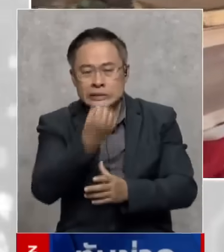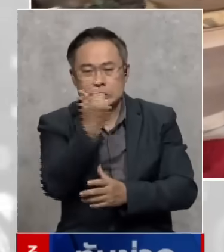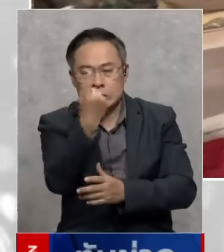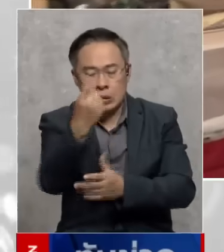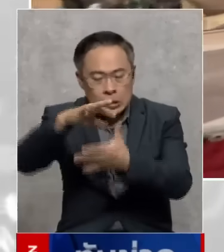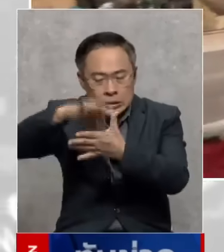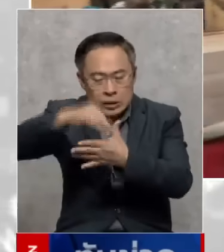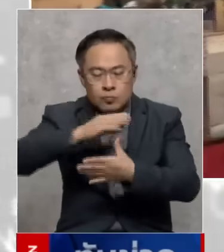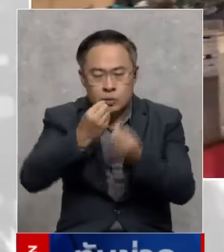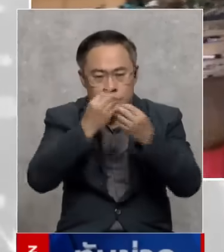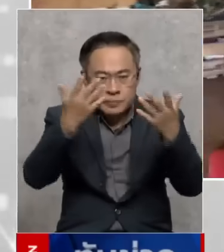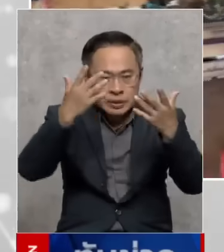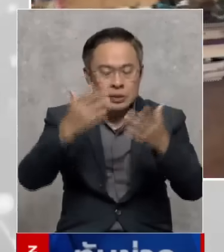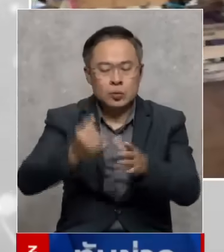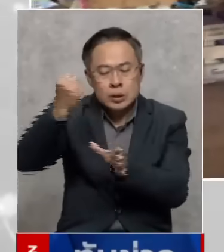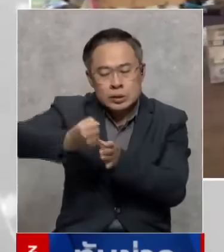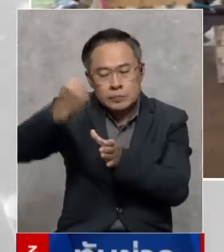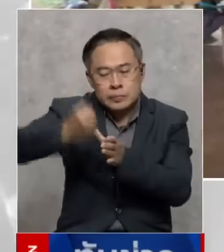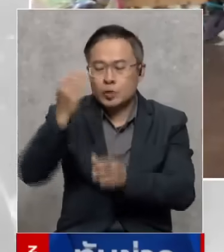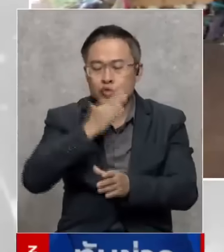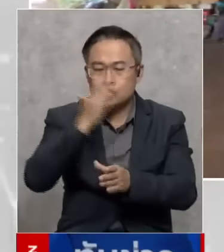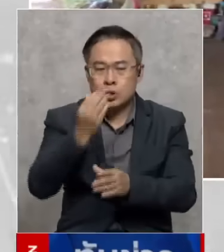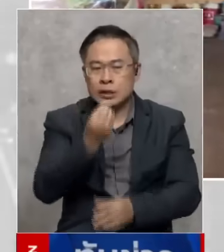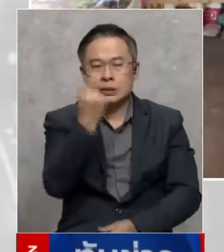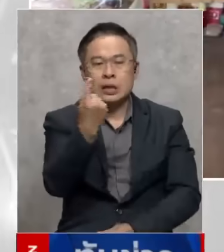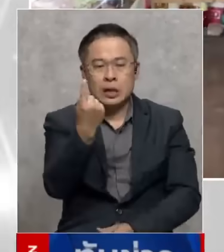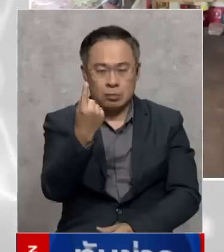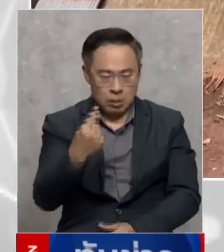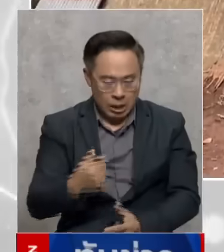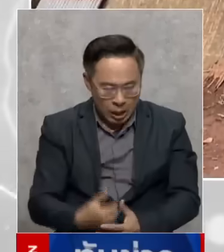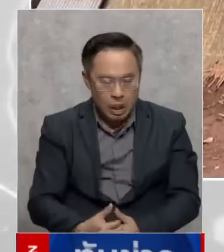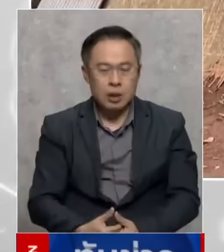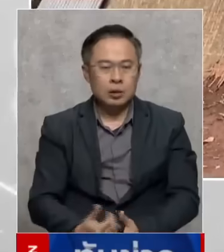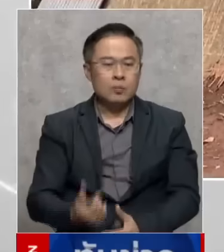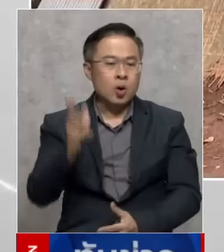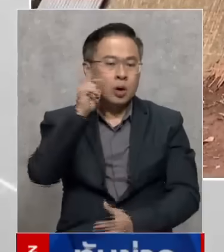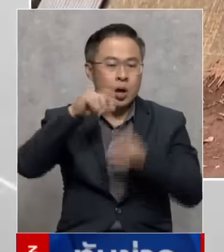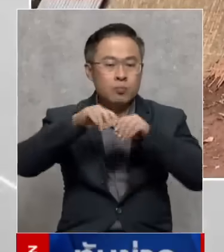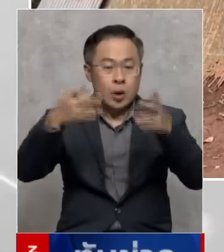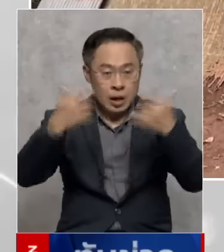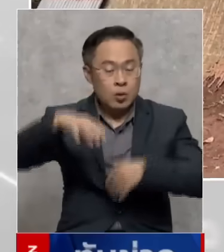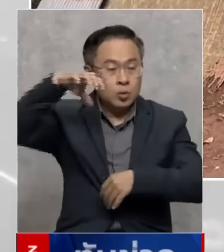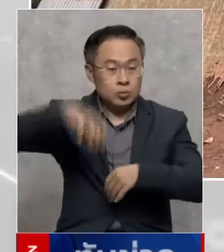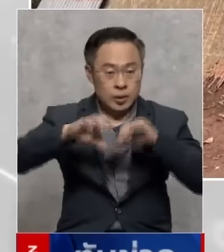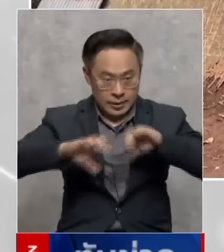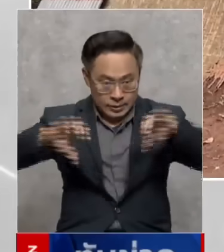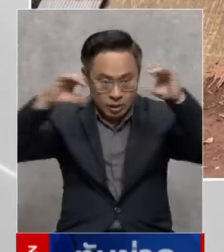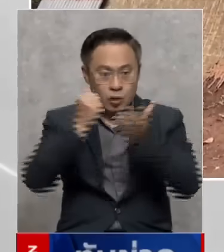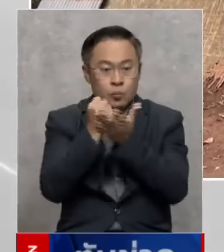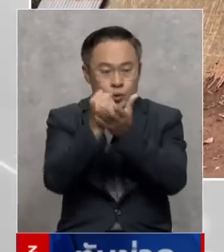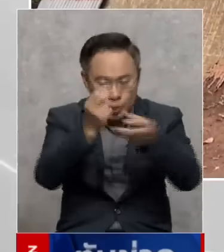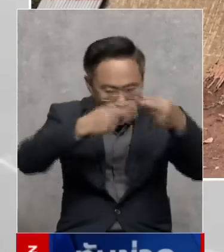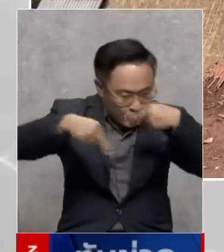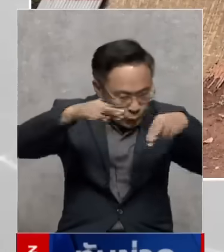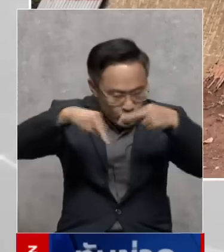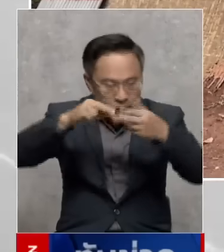และนำเสนอไปเมื่อวานนี้นะครับแล้วทันทีที่เรานำเสนอข่าวไปปุ๊บหน่วยงานที่เกี่ยวข้องยื่นมายื่นมือเข้าไปช่วยเหลือแล้วก็ไปดูในพื้น